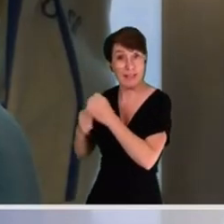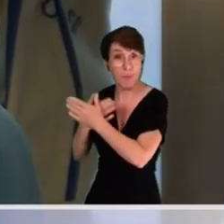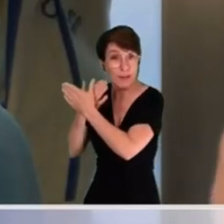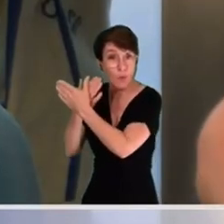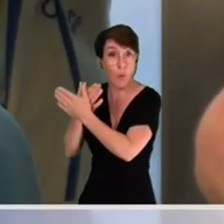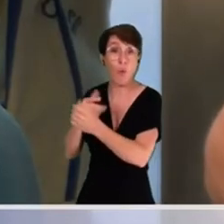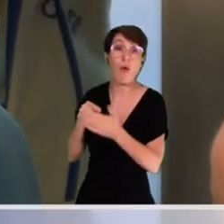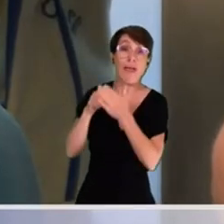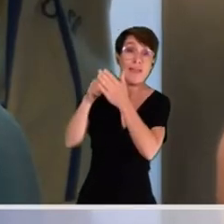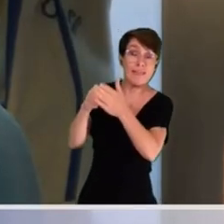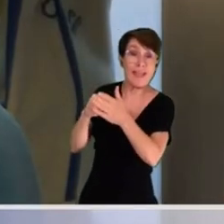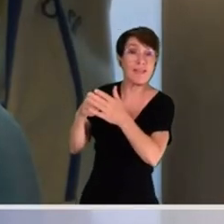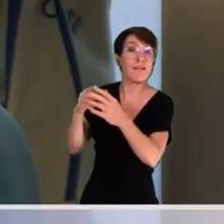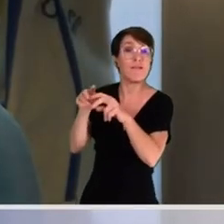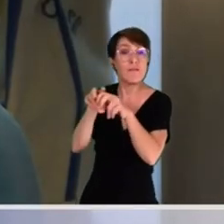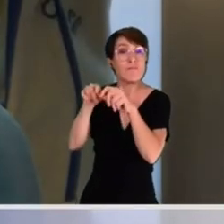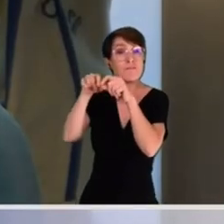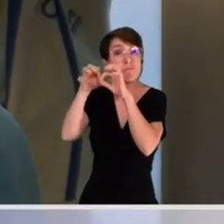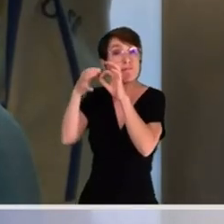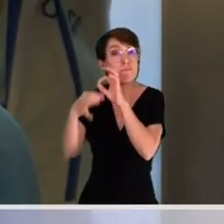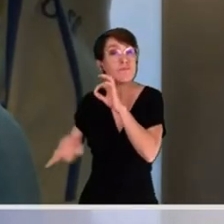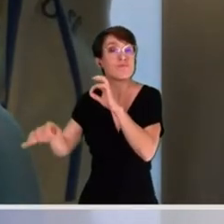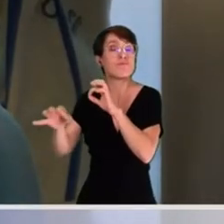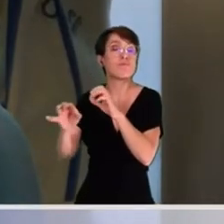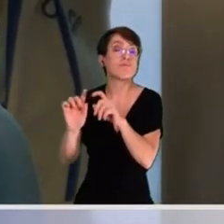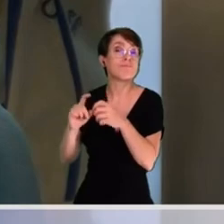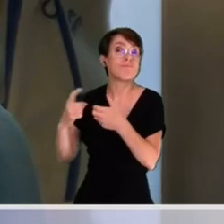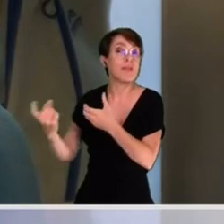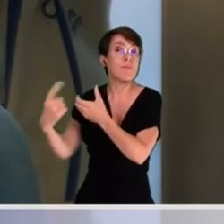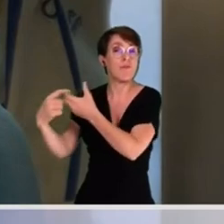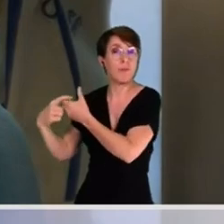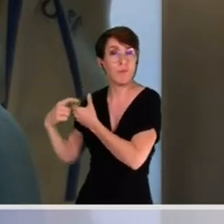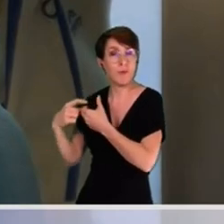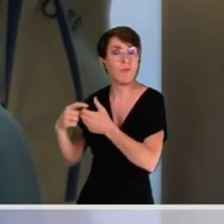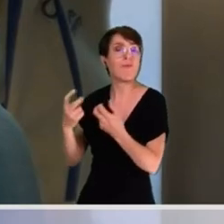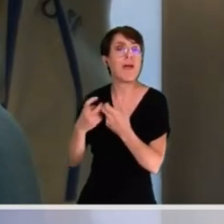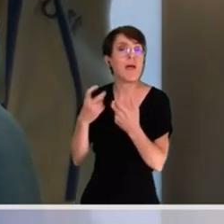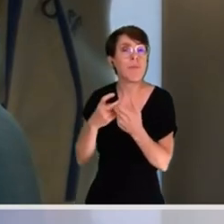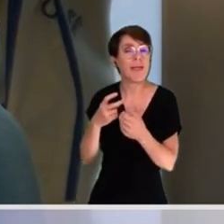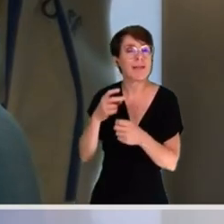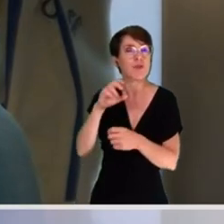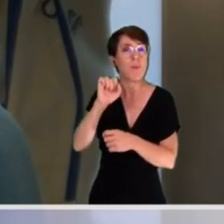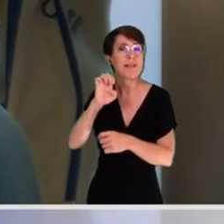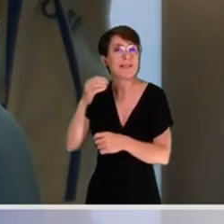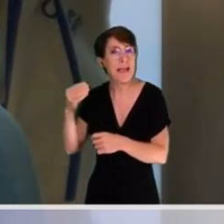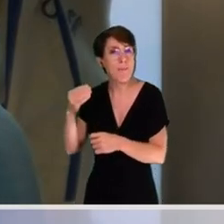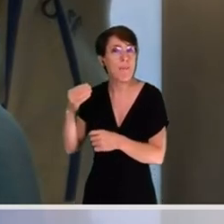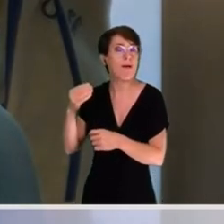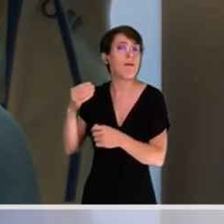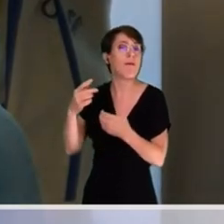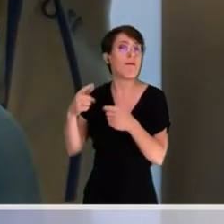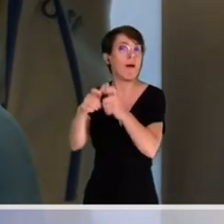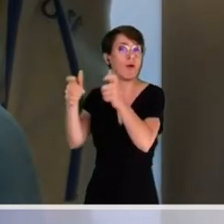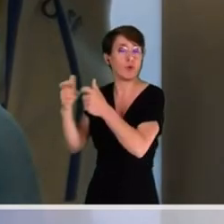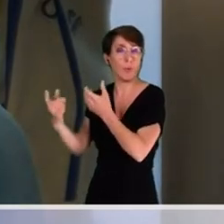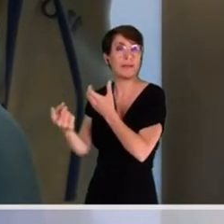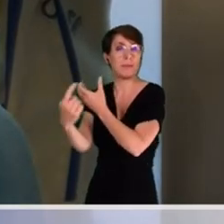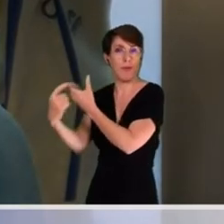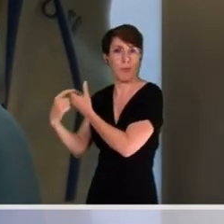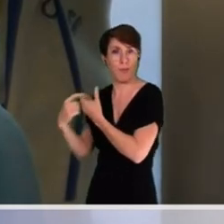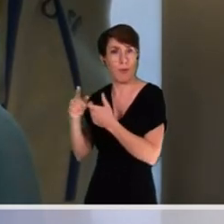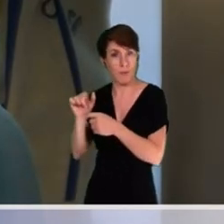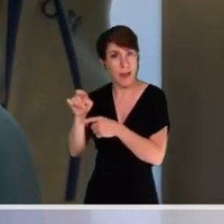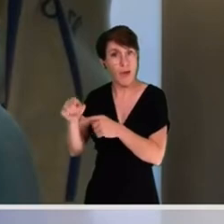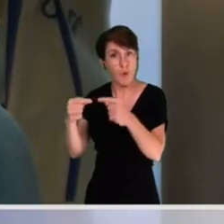celle des satellites. Je rappelle que, par exemple, il y a les sociétés d'économie mixte d'aménageurs qui vont, leurs